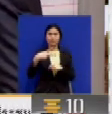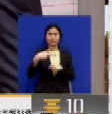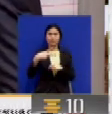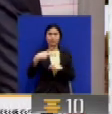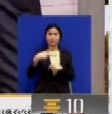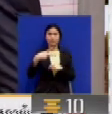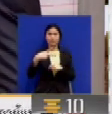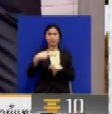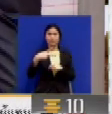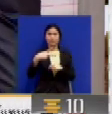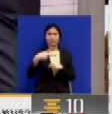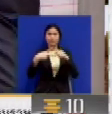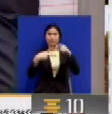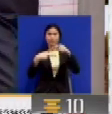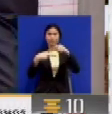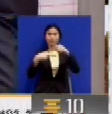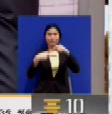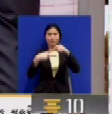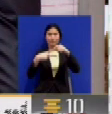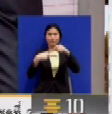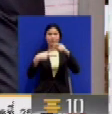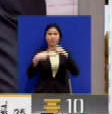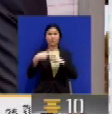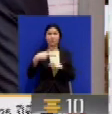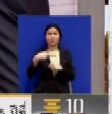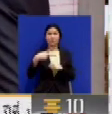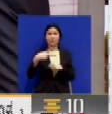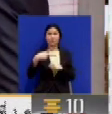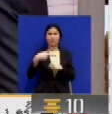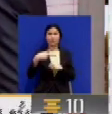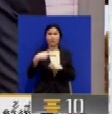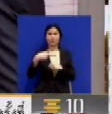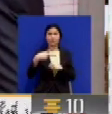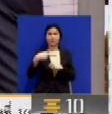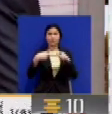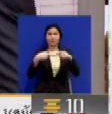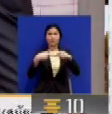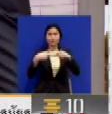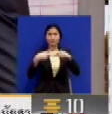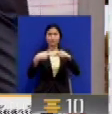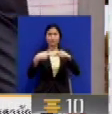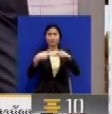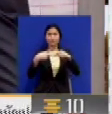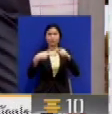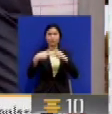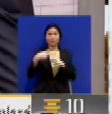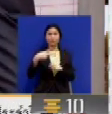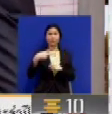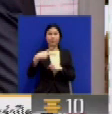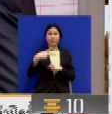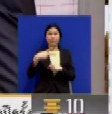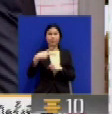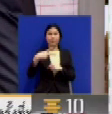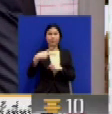าคม อะไรที่เคยคาบๆไว้เนี่ยนะที่เป็นของใหญ่กระดูกชิ้นโตมีเนื้อติดมันเยอะนะ พลังงานเนี่ยนะ เนื้อสันในนะต้องคลายออก